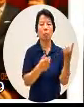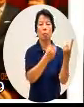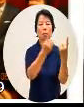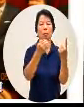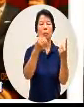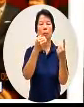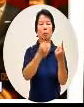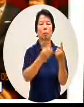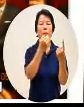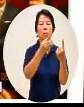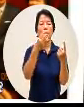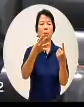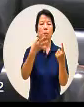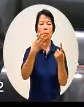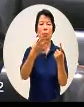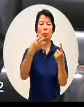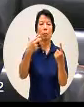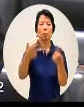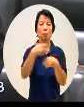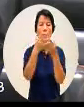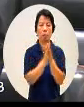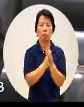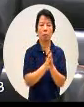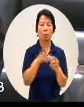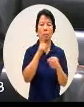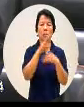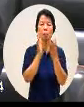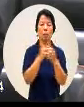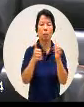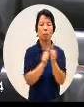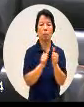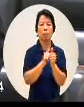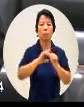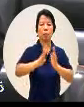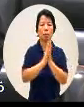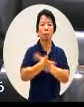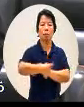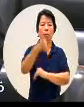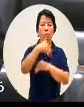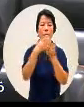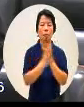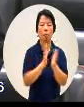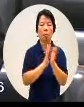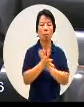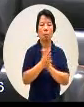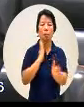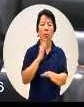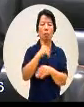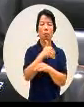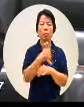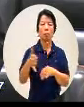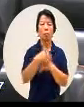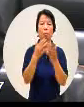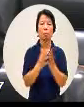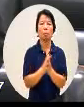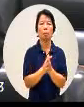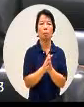228雄中智慧隊當年的副隊長陳人碑跟隊員林方仁